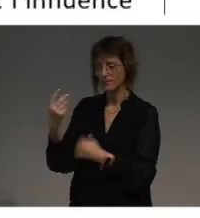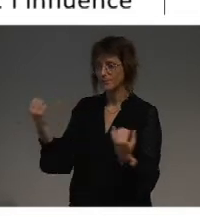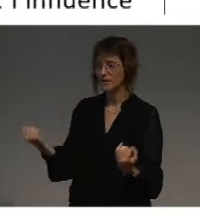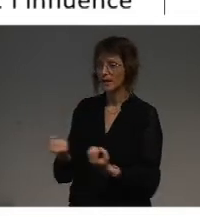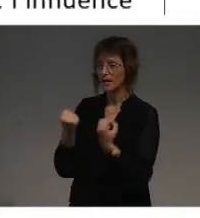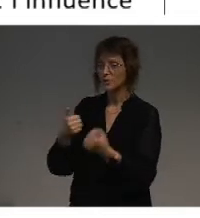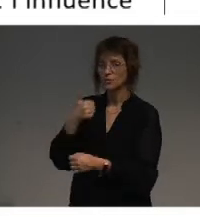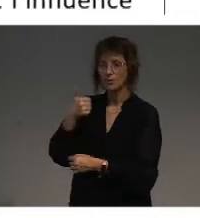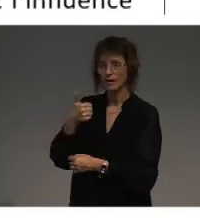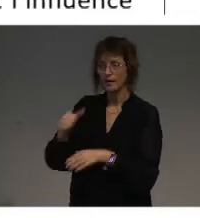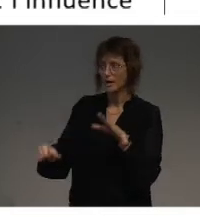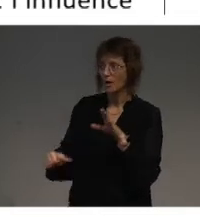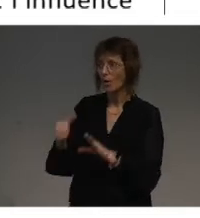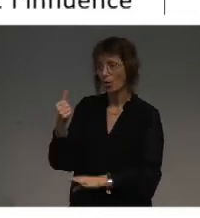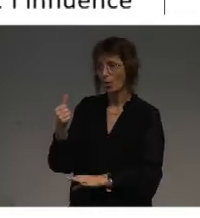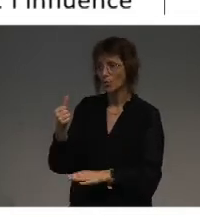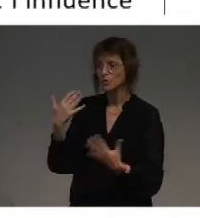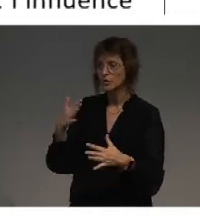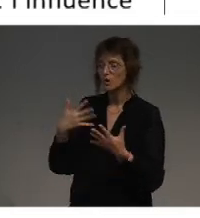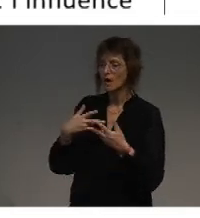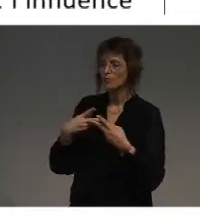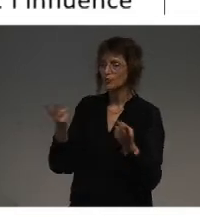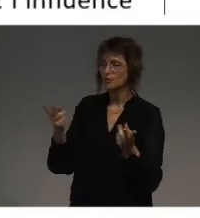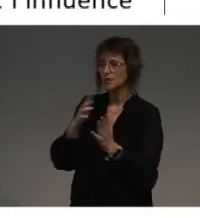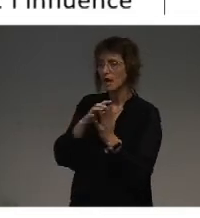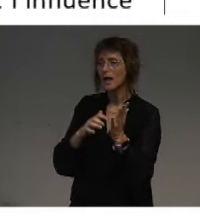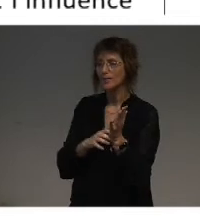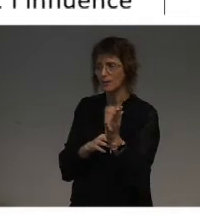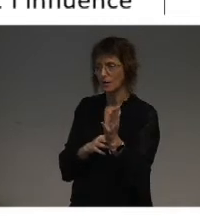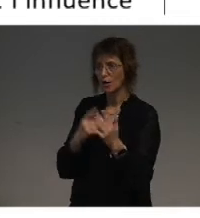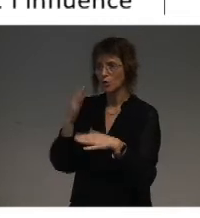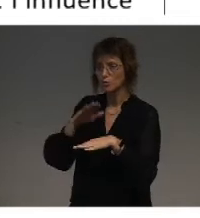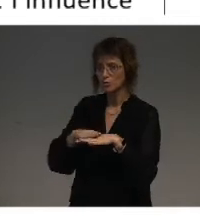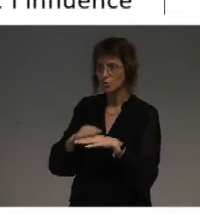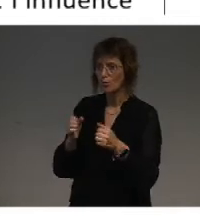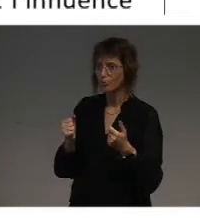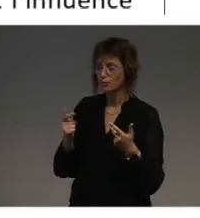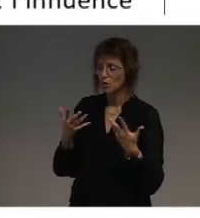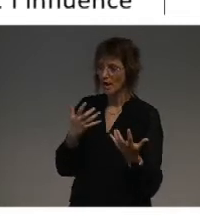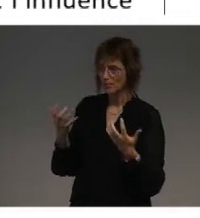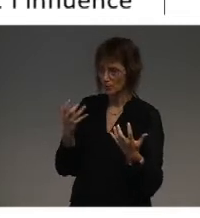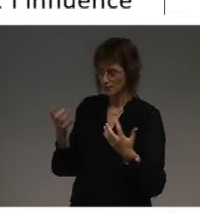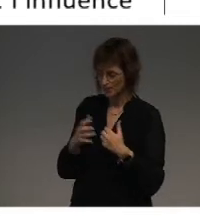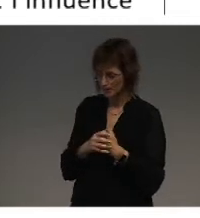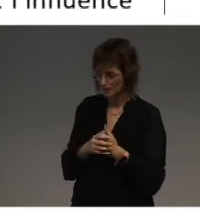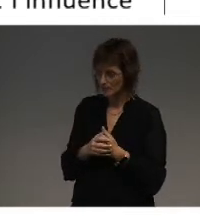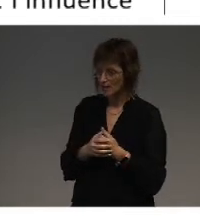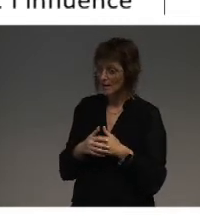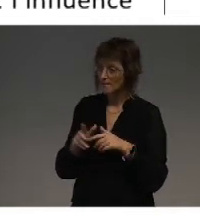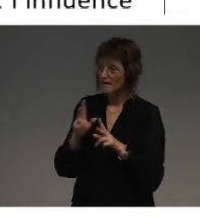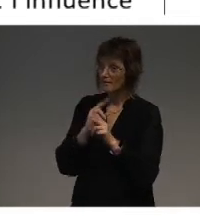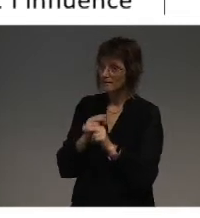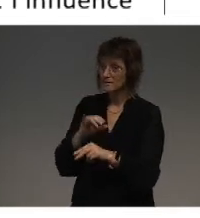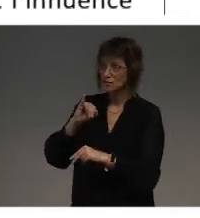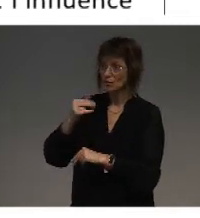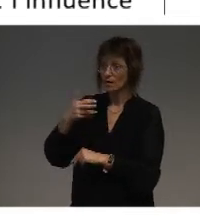a publié un rapport où on propose aussi une définition de la polyexposition, mais celle de l'INRS qui est tout à fait intéressante et que je